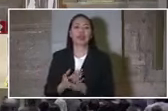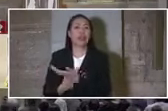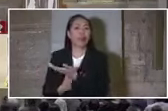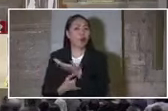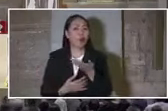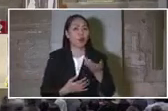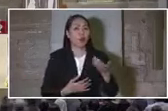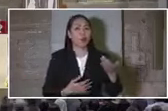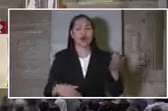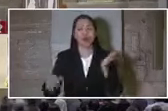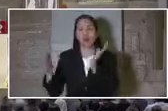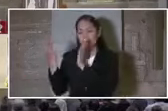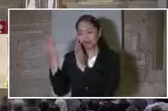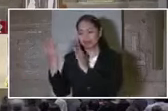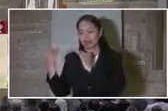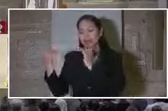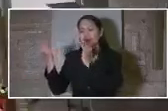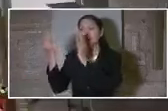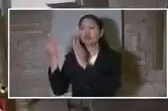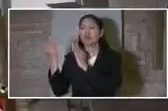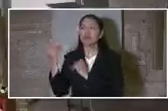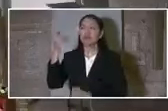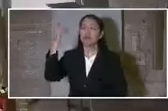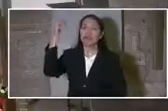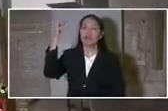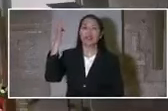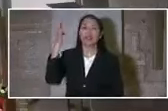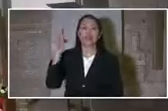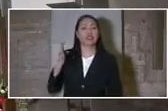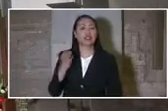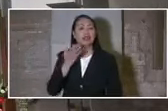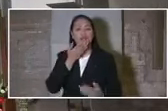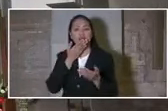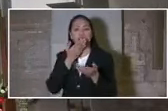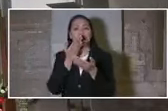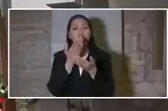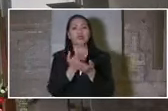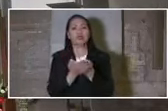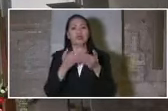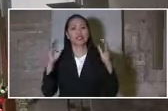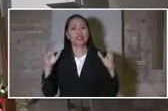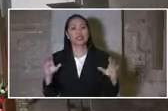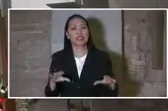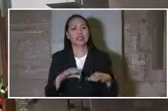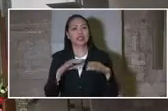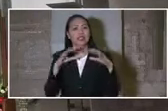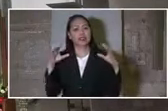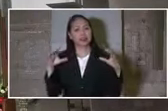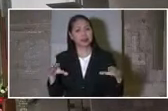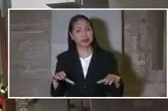Sa kasa Diyos ang mabuti